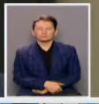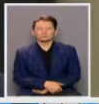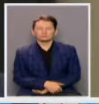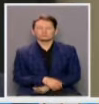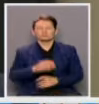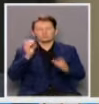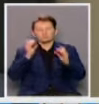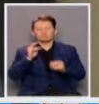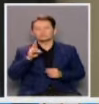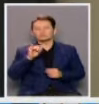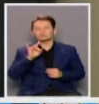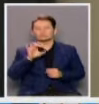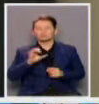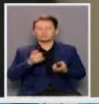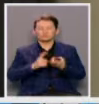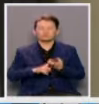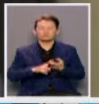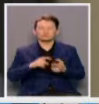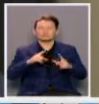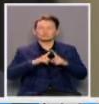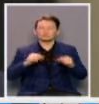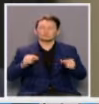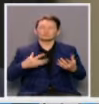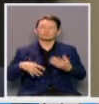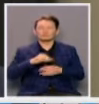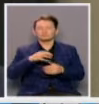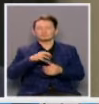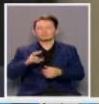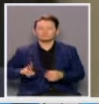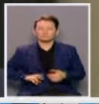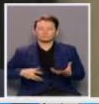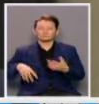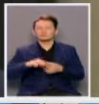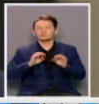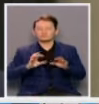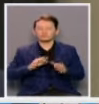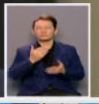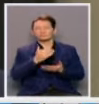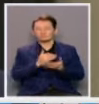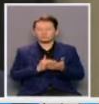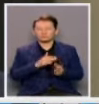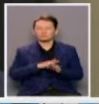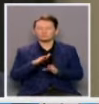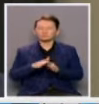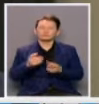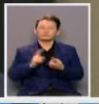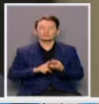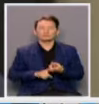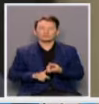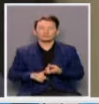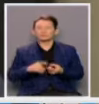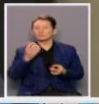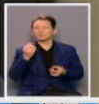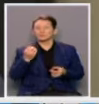Курстың негізі барысында мектеп басшылары өздерінің стратегиялық және тактикалық жоспарлау дағдылары, сонымен